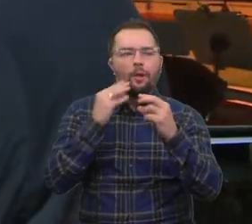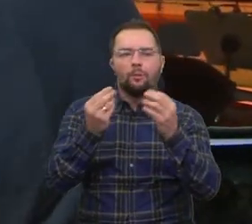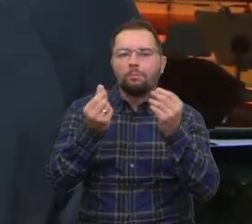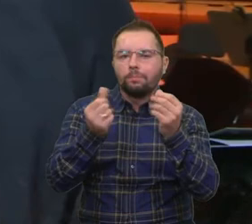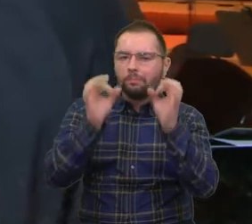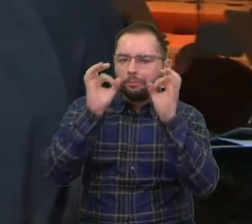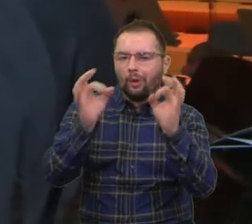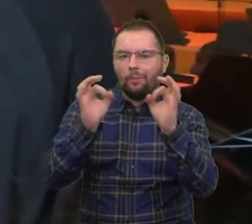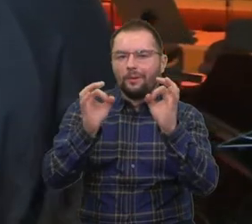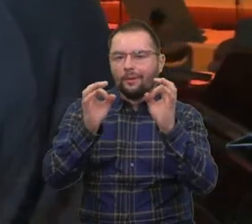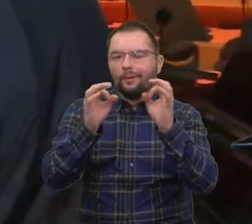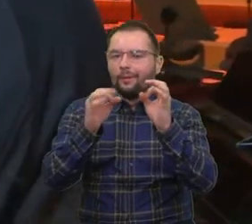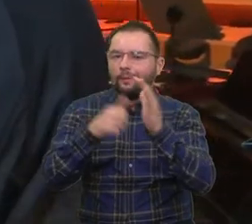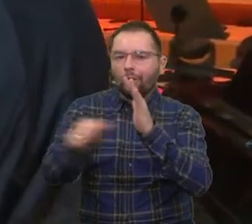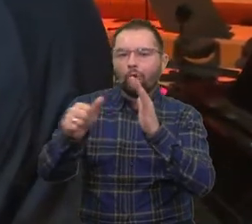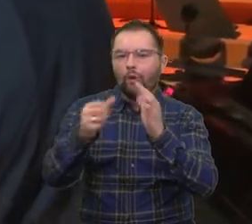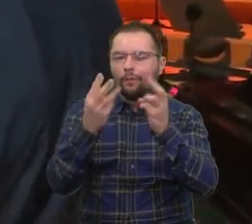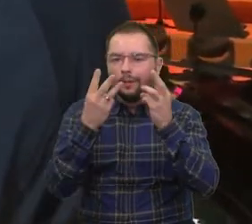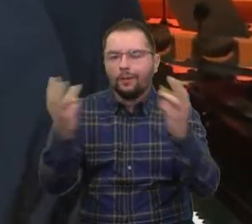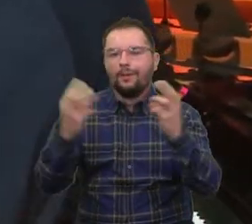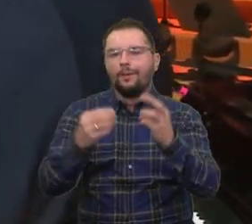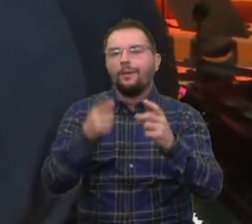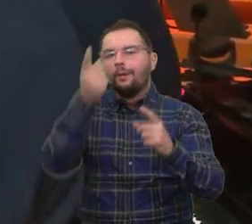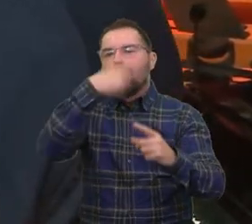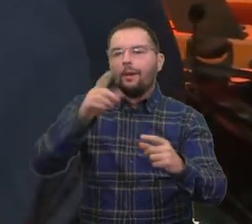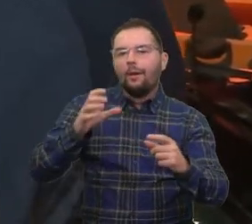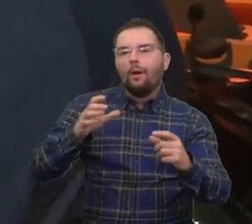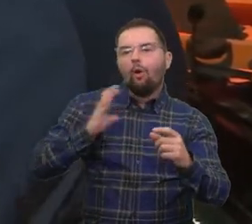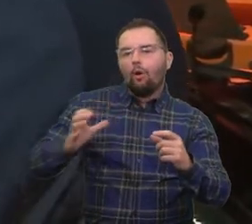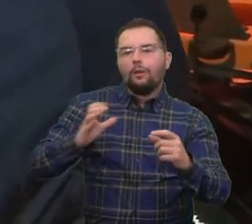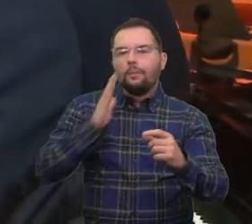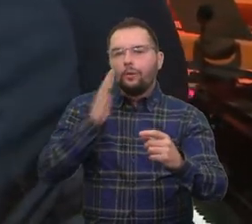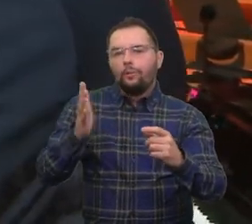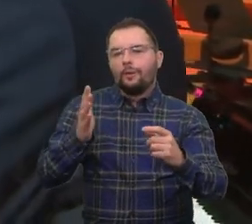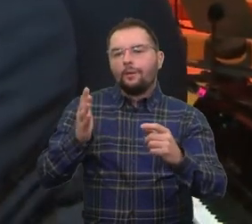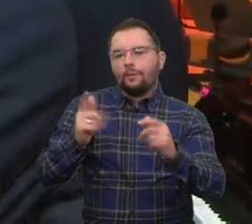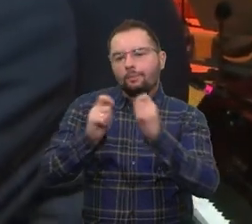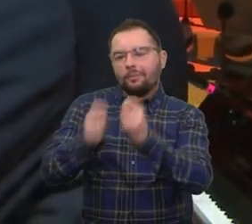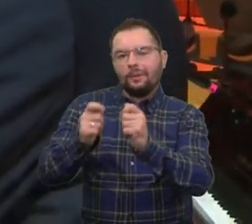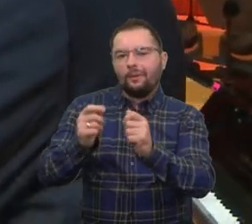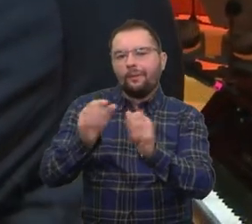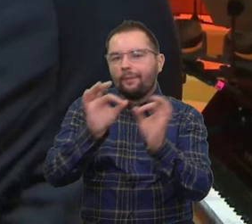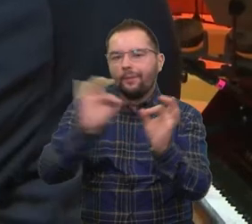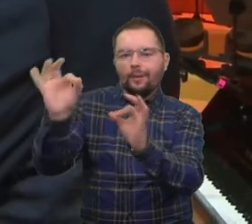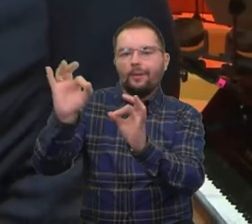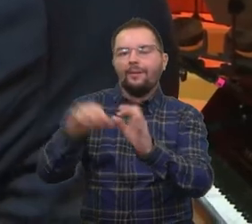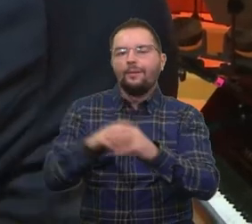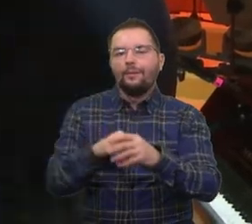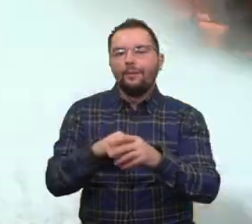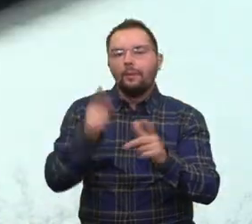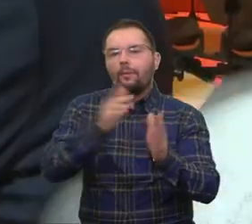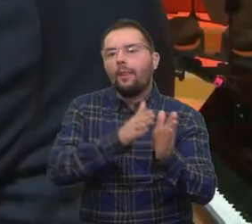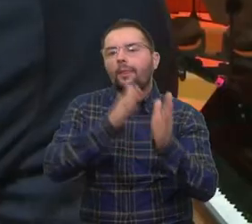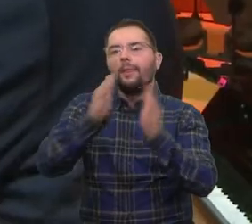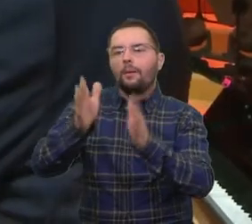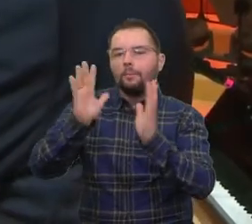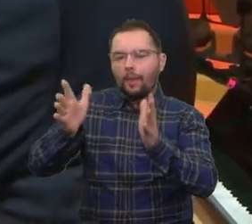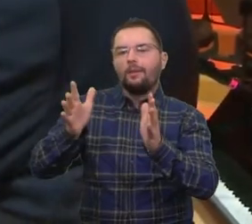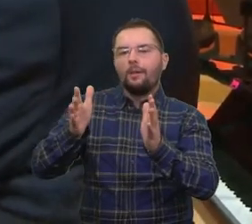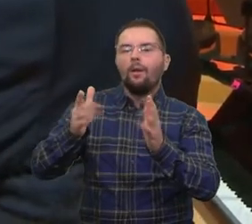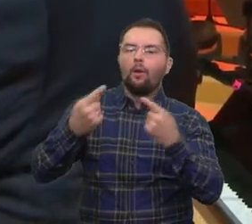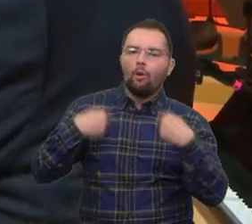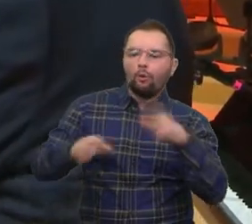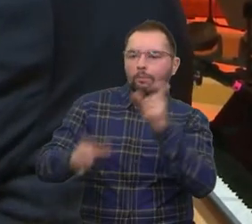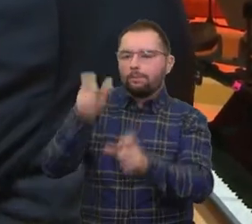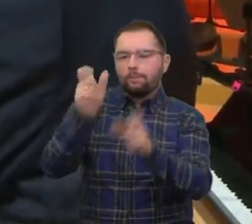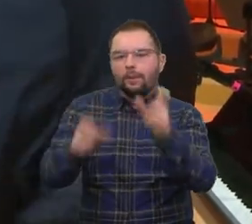cenna, myślę, dla tych wszystkich nagrodzonych, którzy właśnie teraz tutaj się znajdują, ale to oczywiście jeszcze kolejne osoby, bardzo